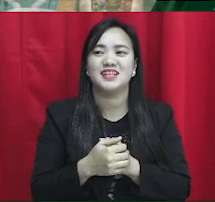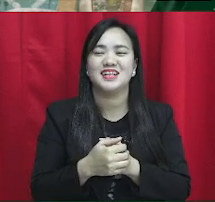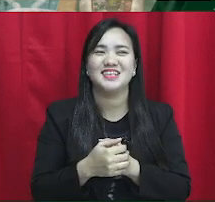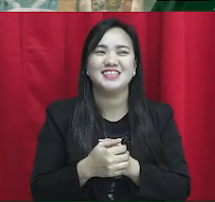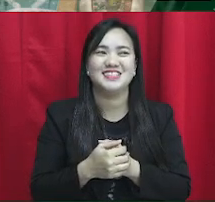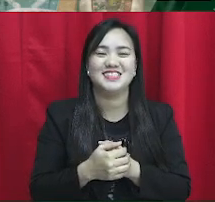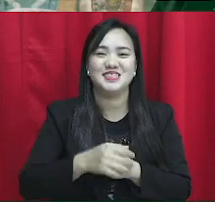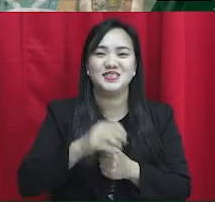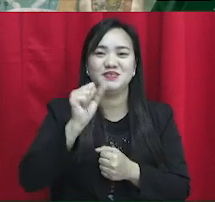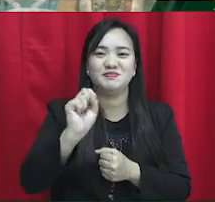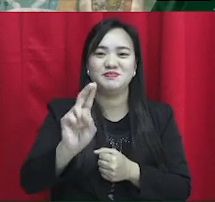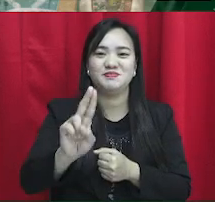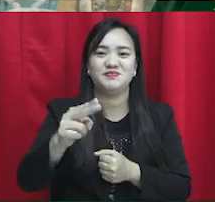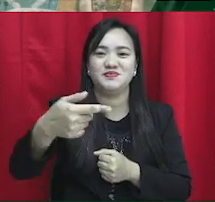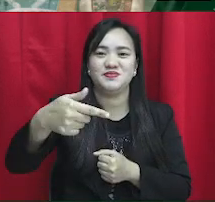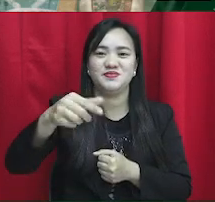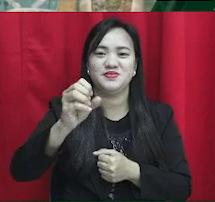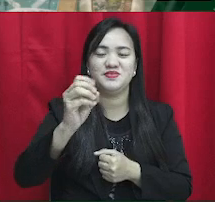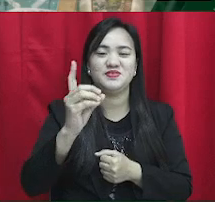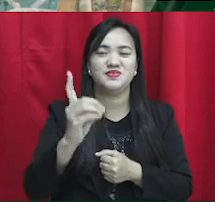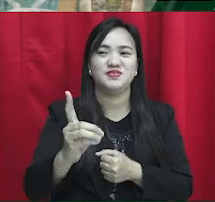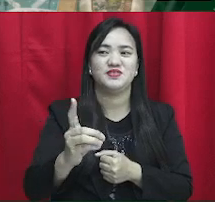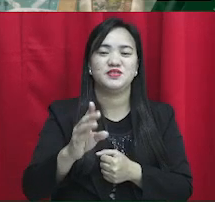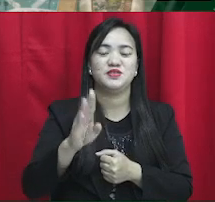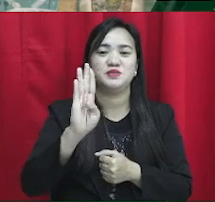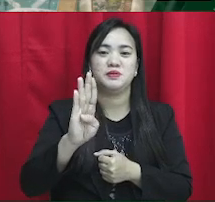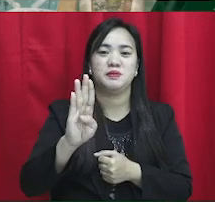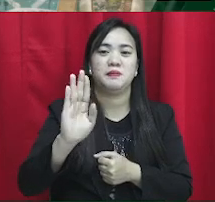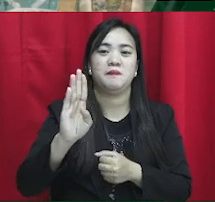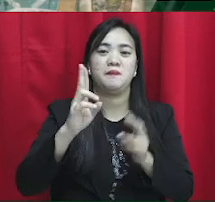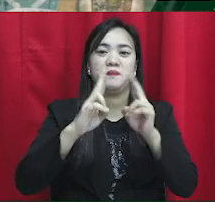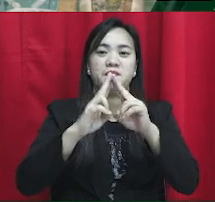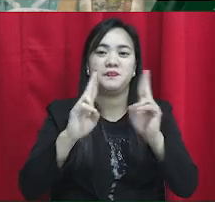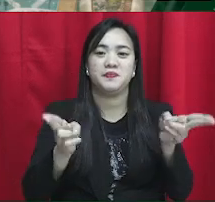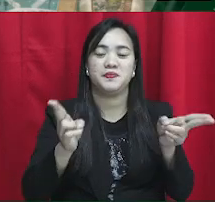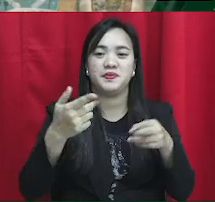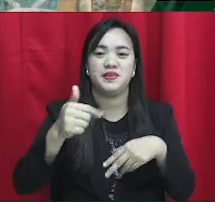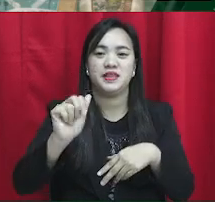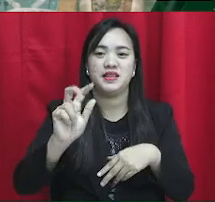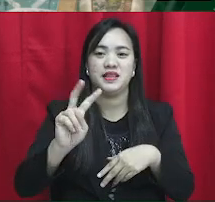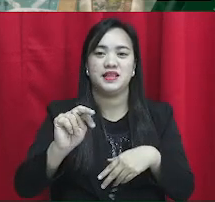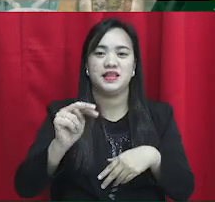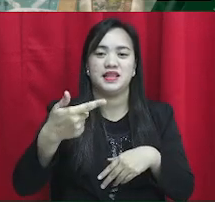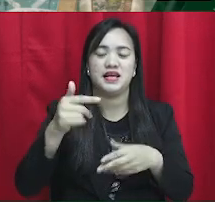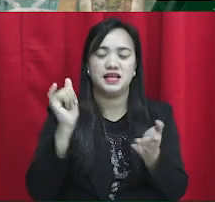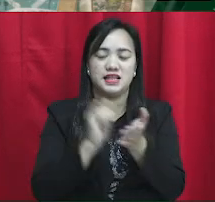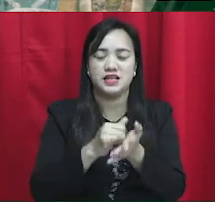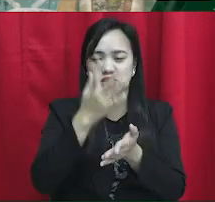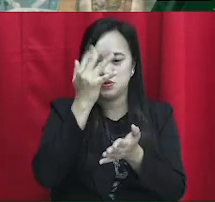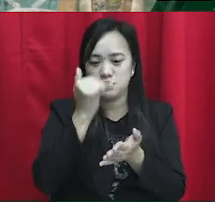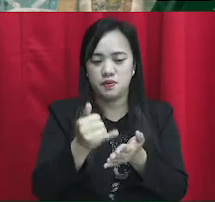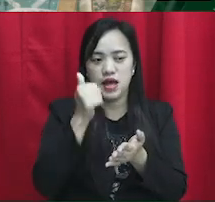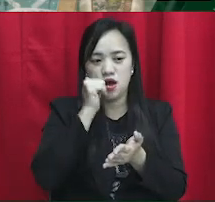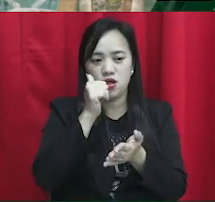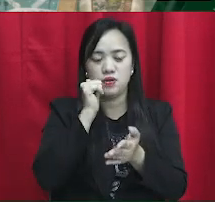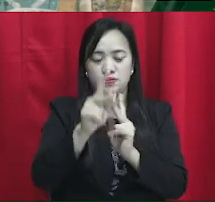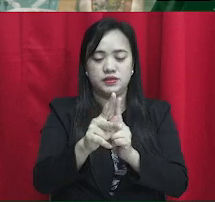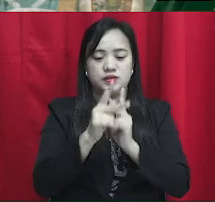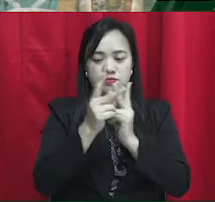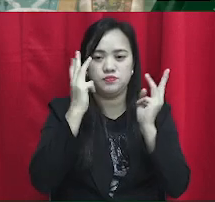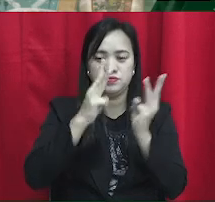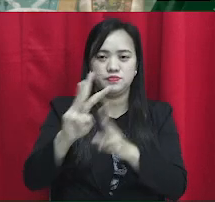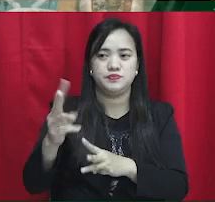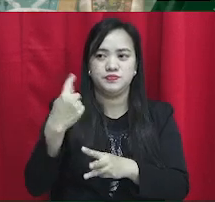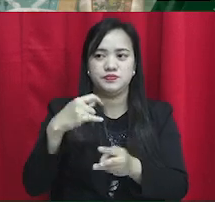Ano? Pasabog! Pasabog ngayong araw na to. Kaya keep on passing the link. At saka nakita ko